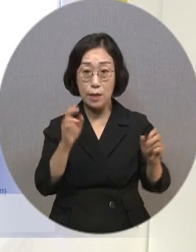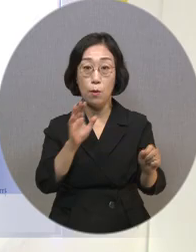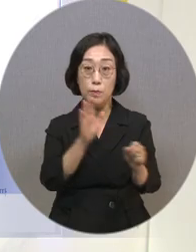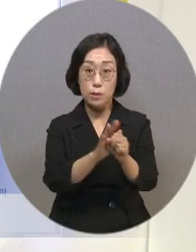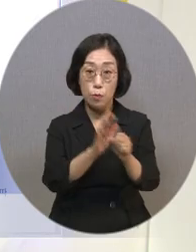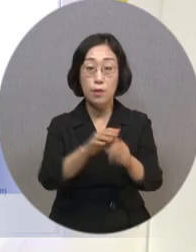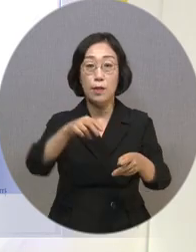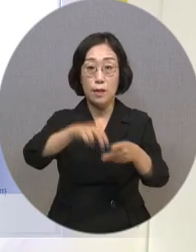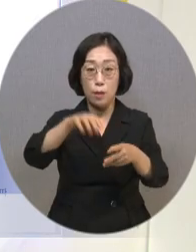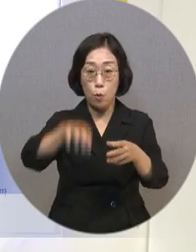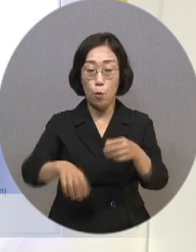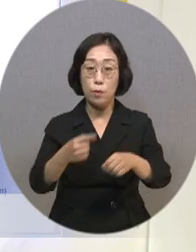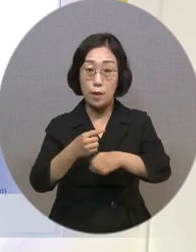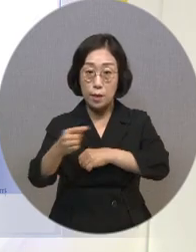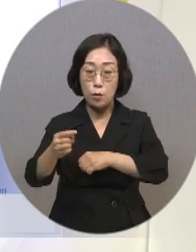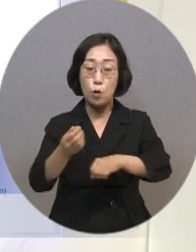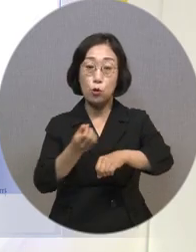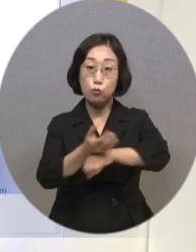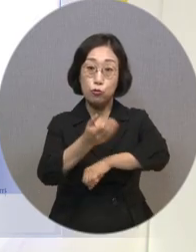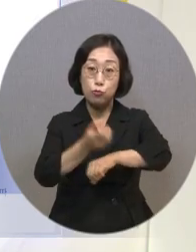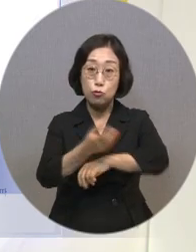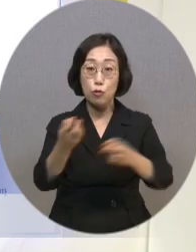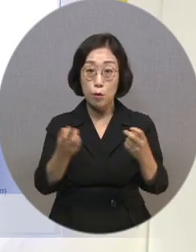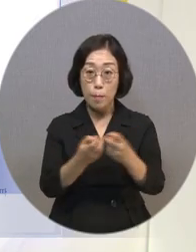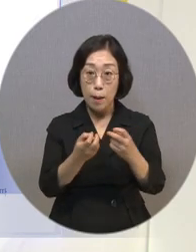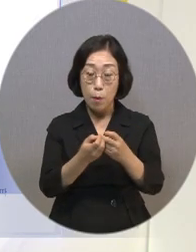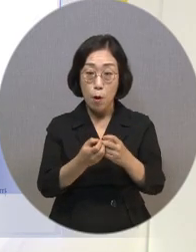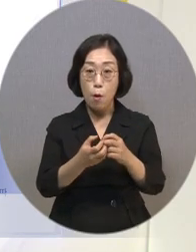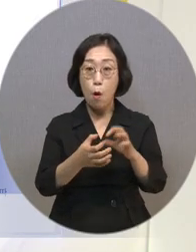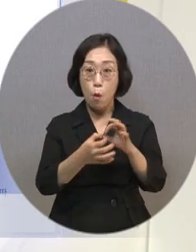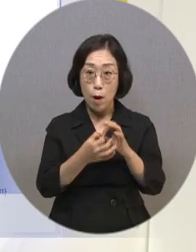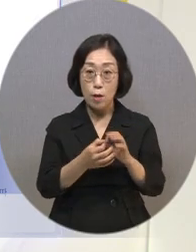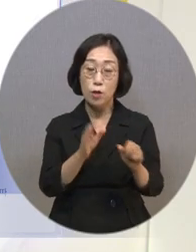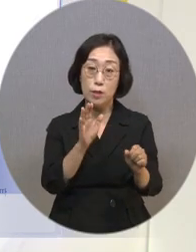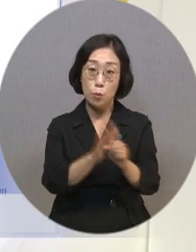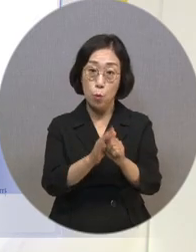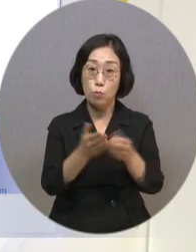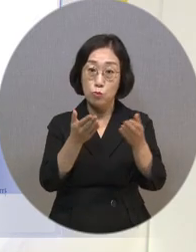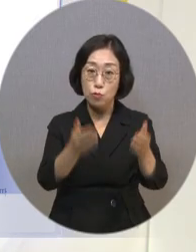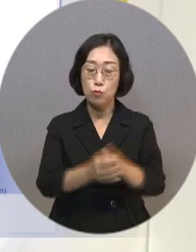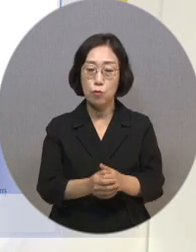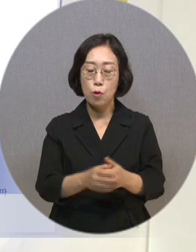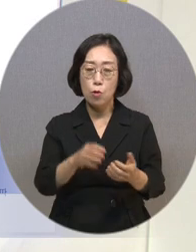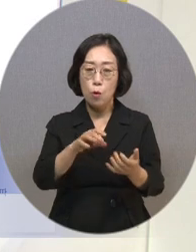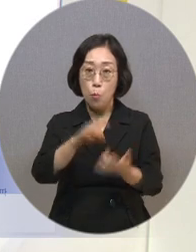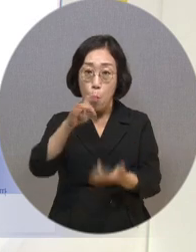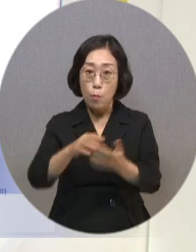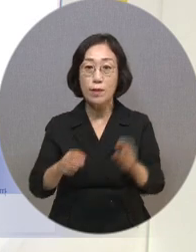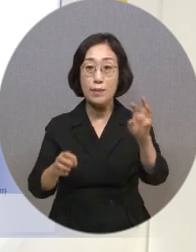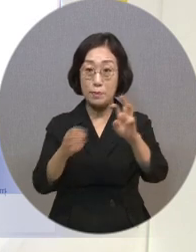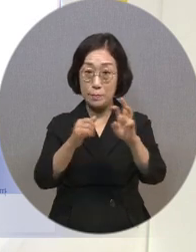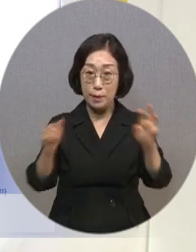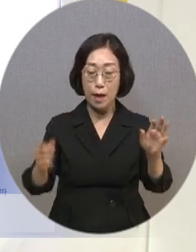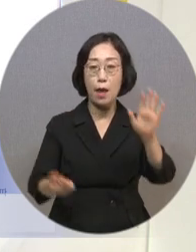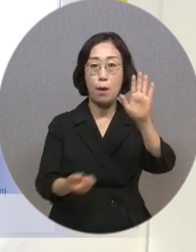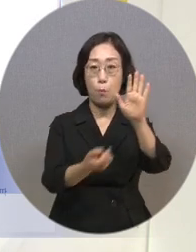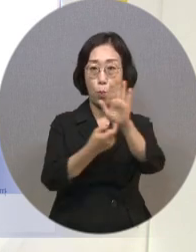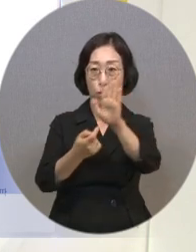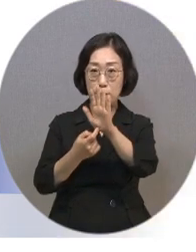2024년 장애 기업 수출 전략 컨설팅 지원 사업 참여 기업 30개사를 9월 13일까지